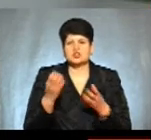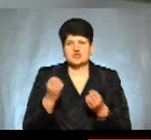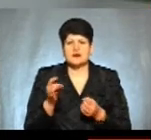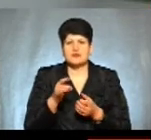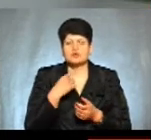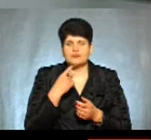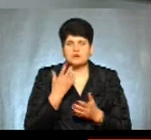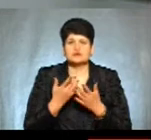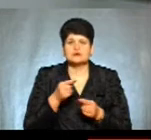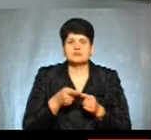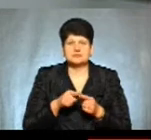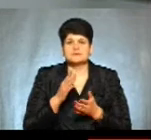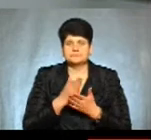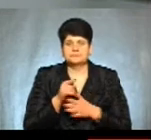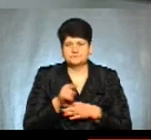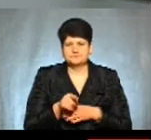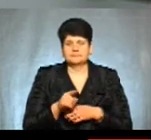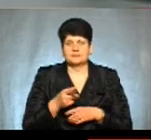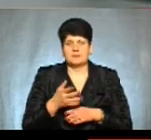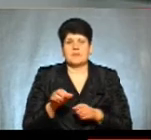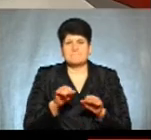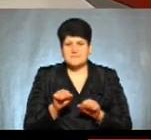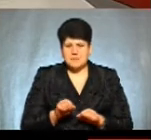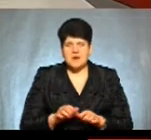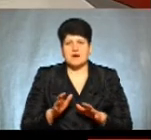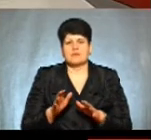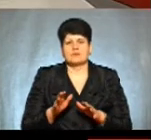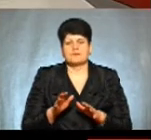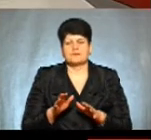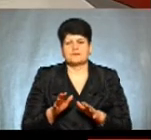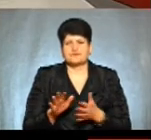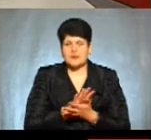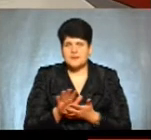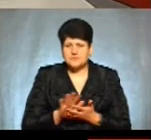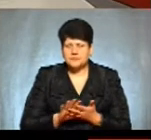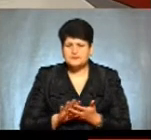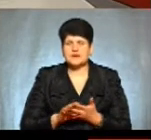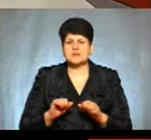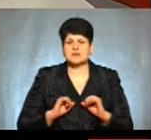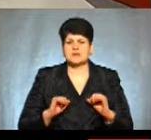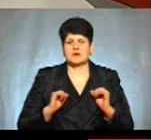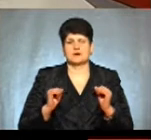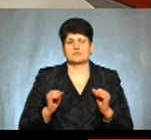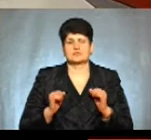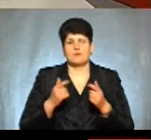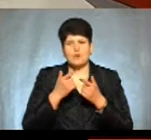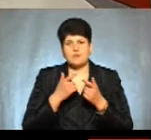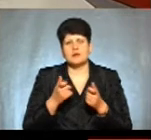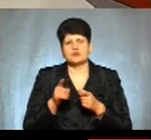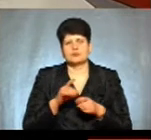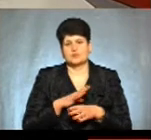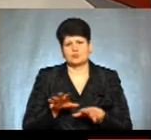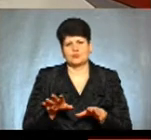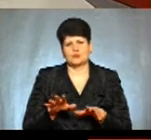раз кажу, що якщо таке є, то, звичайно, ми прибираємо, а якщо і стараємося десь попередити, щоб його не